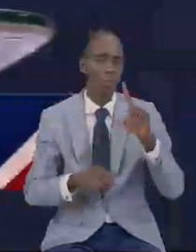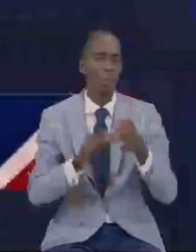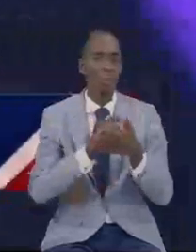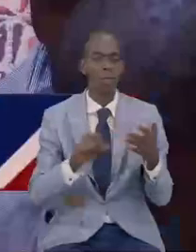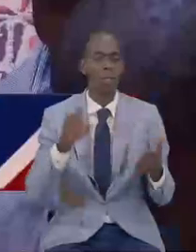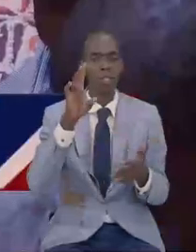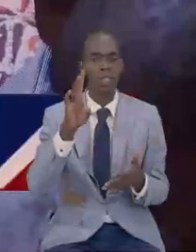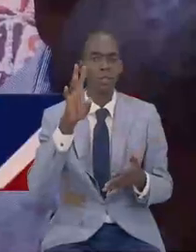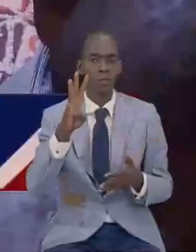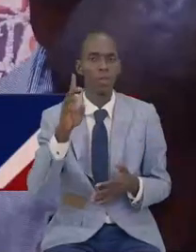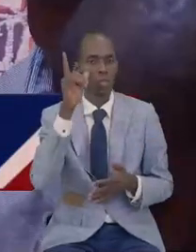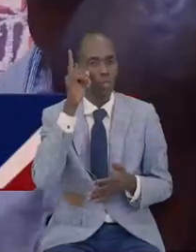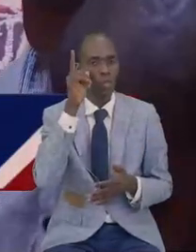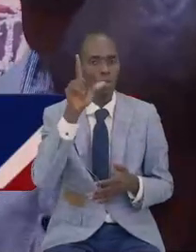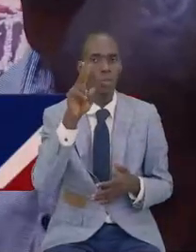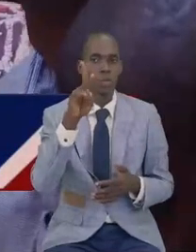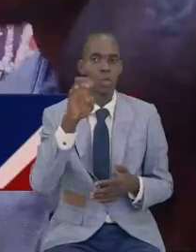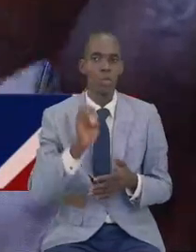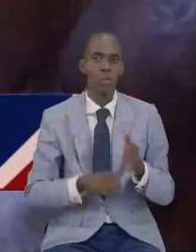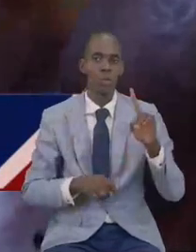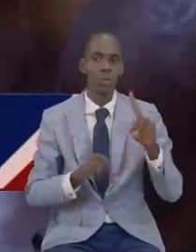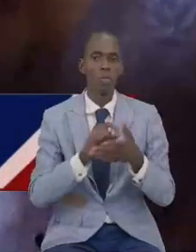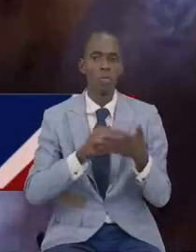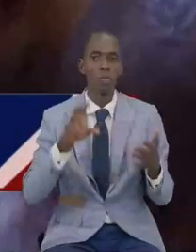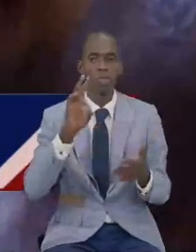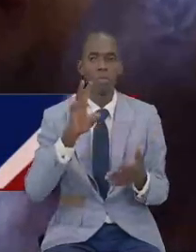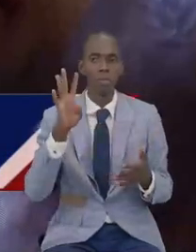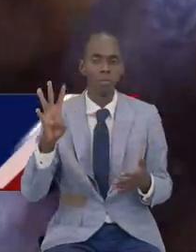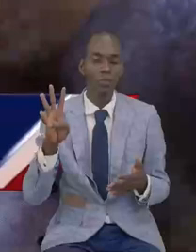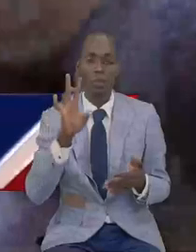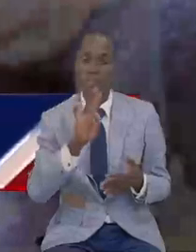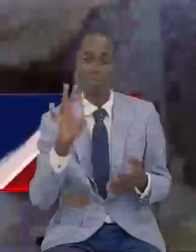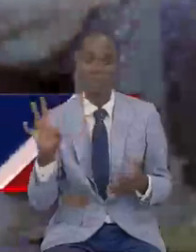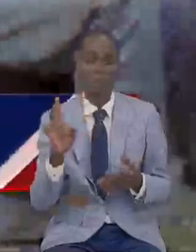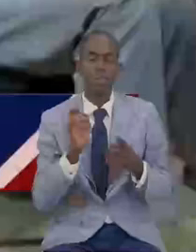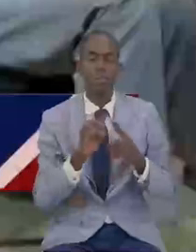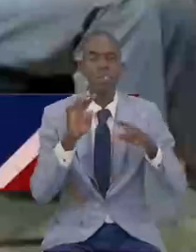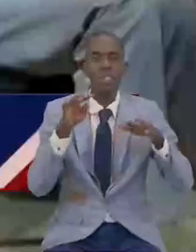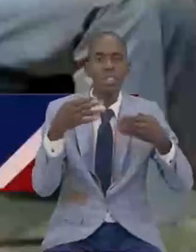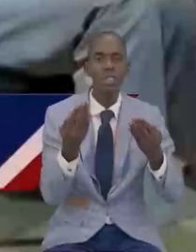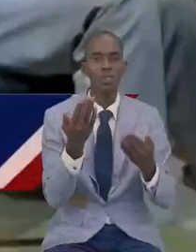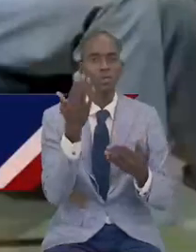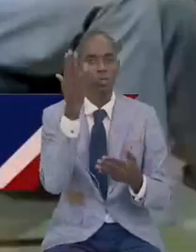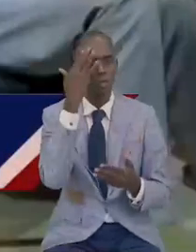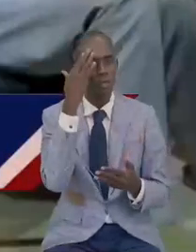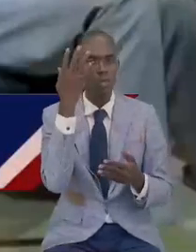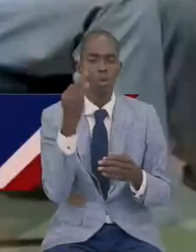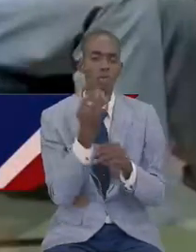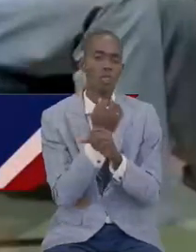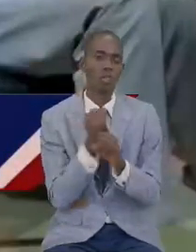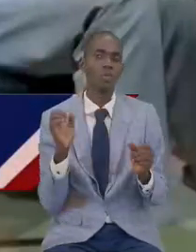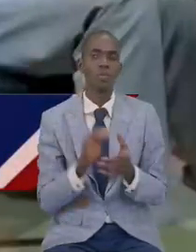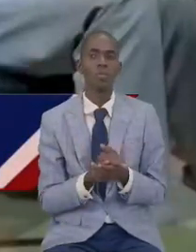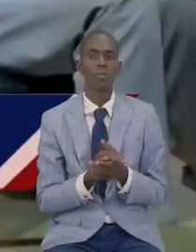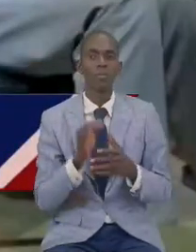Luc, chapitre 1, 77. Nous parlons de la connaissance